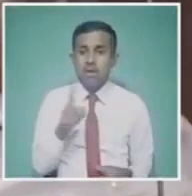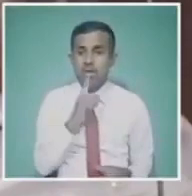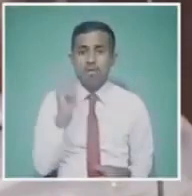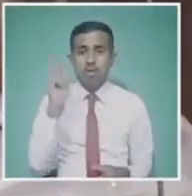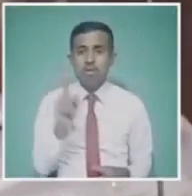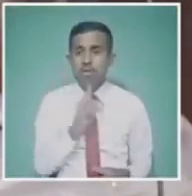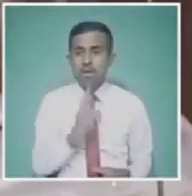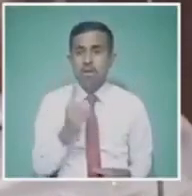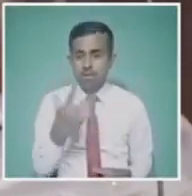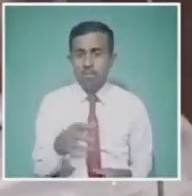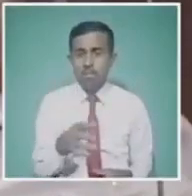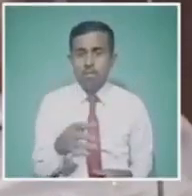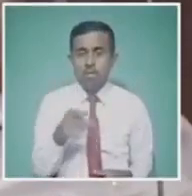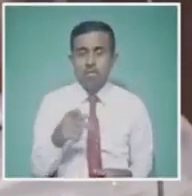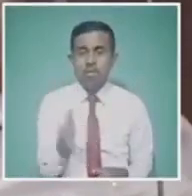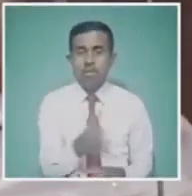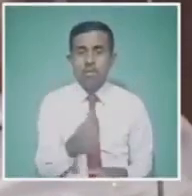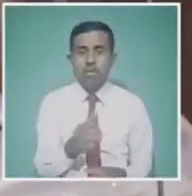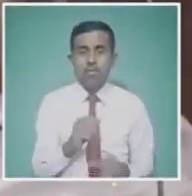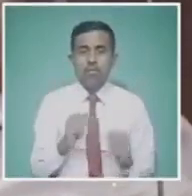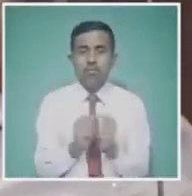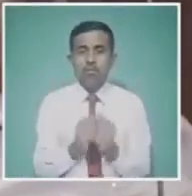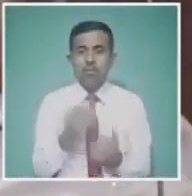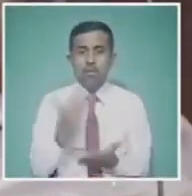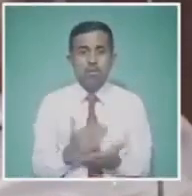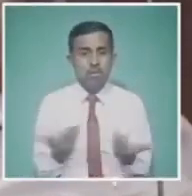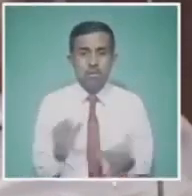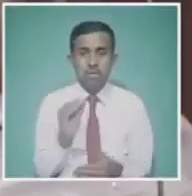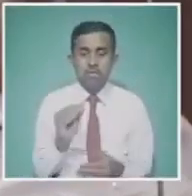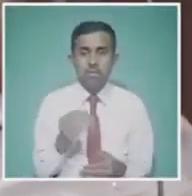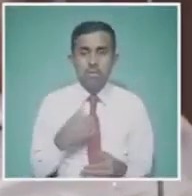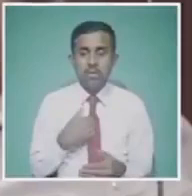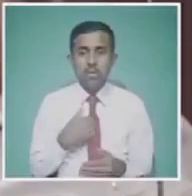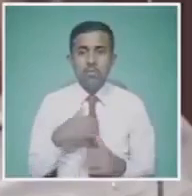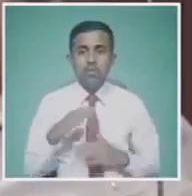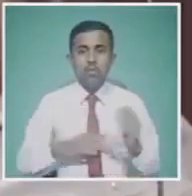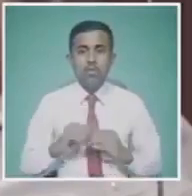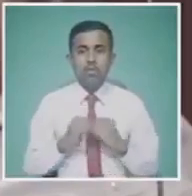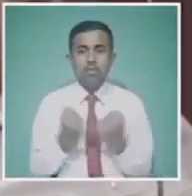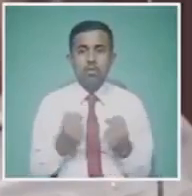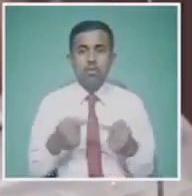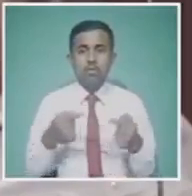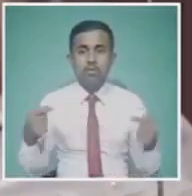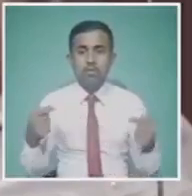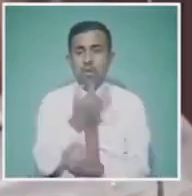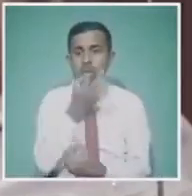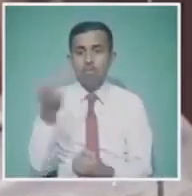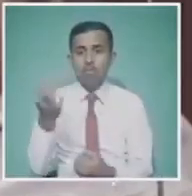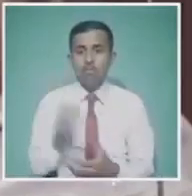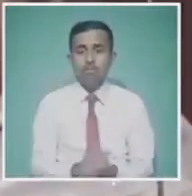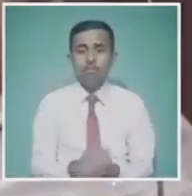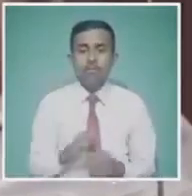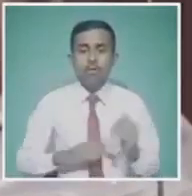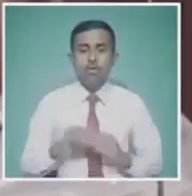தொழிற்சங்க நடவடிக்கையை நிப்பாட்டா விட்டால் நாங்கள் வந்து உங்கள் மேலே போலீஸ் கேஸ் ஒன்று ஃபைல் பண்ணுவோம். ட்ரேட் யூனியன் ஆக்ஷனுக்கு எதிராக போலீஸ் கேஸ் ஃபைல் பண்ண முடியாது.